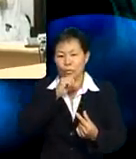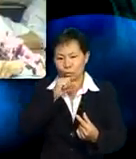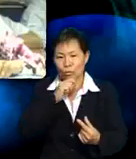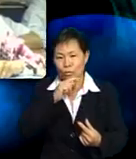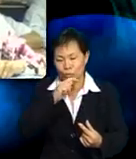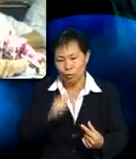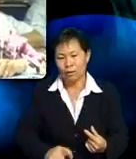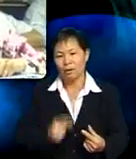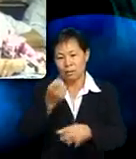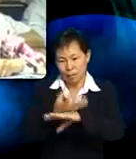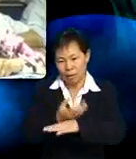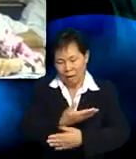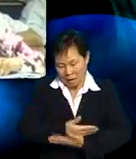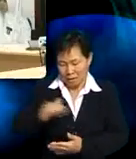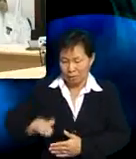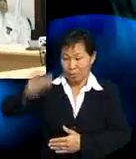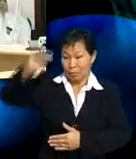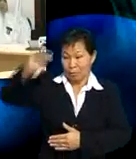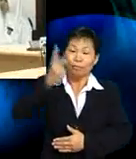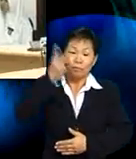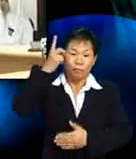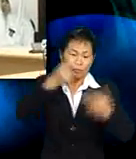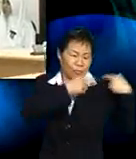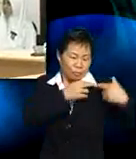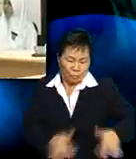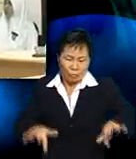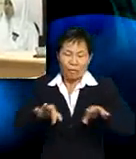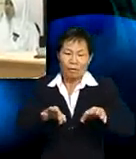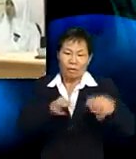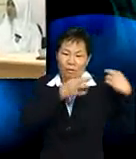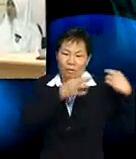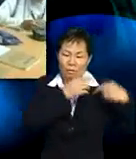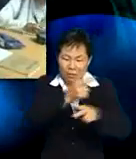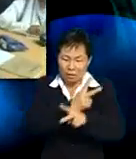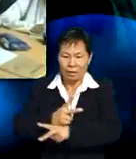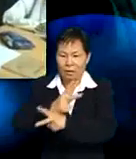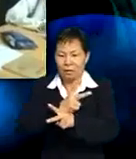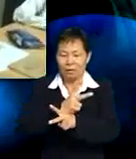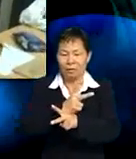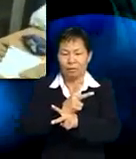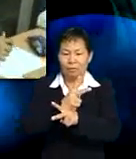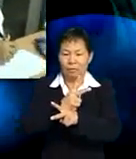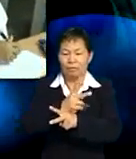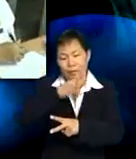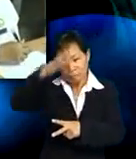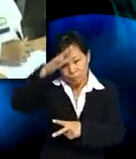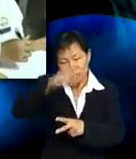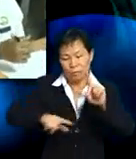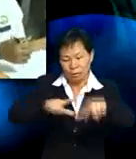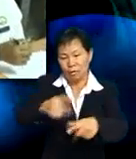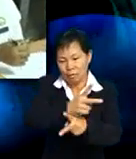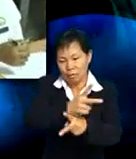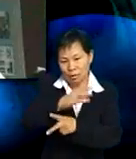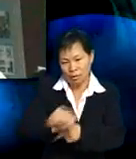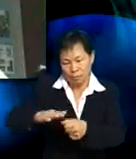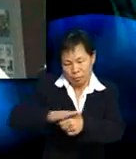Sebagai anak yang akan meningkat dewasa, kita memainkan peranan untuk menjaga kebajikan keluarga. Langkah pertama, kita hendaklah menjaga